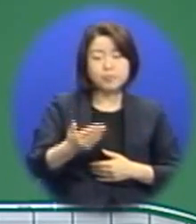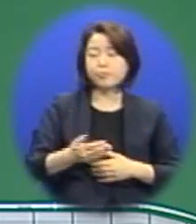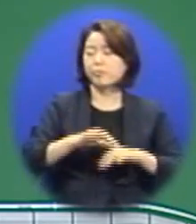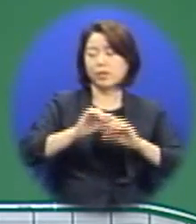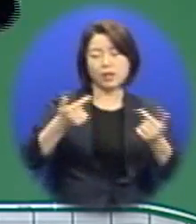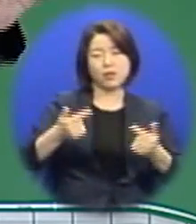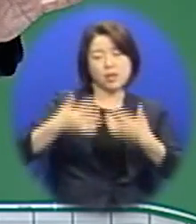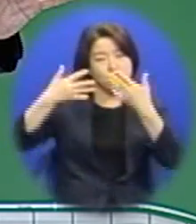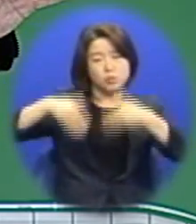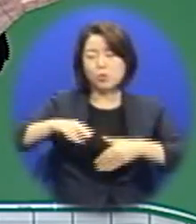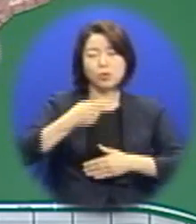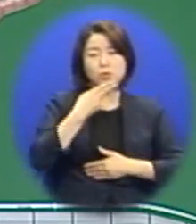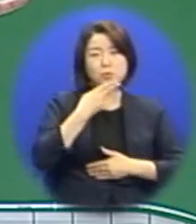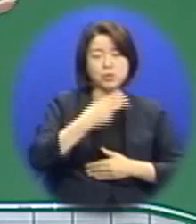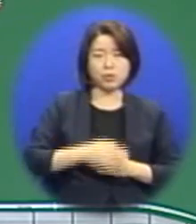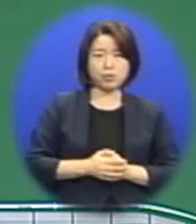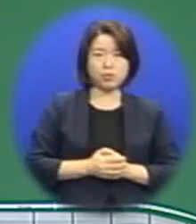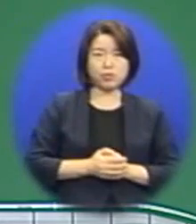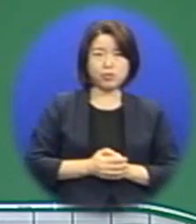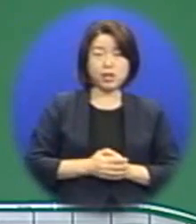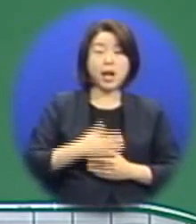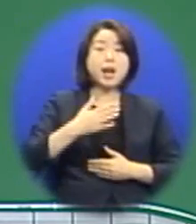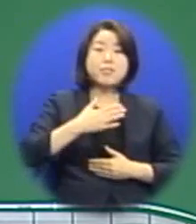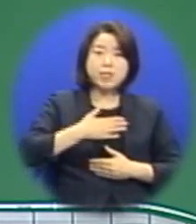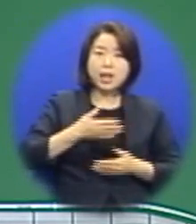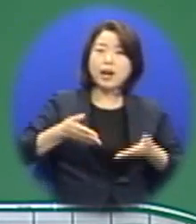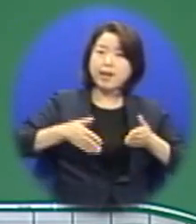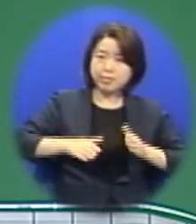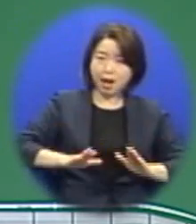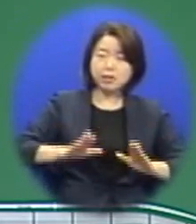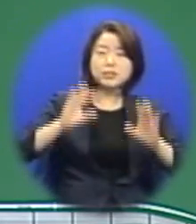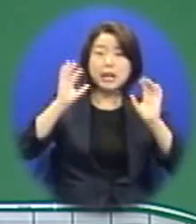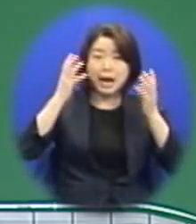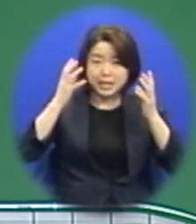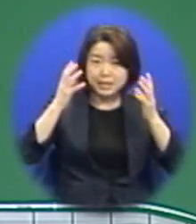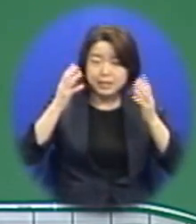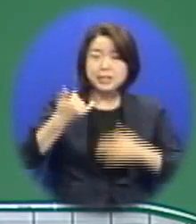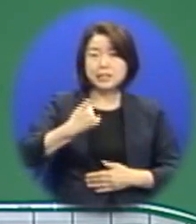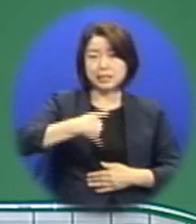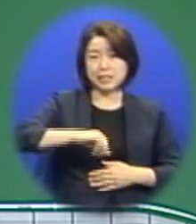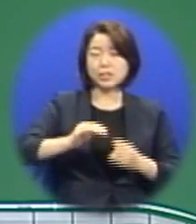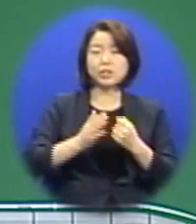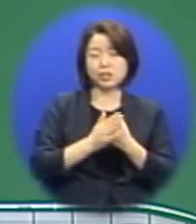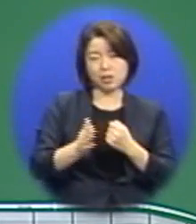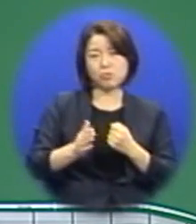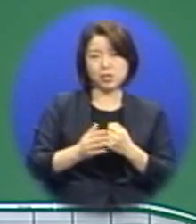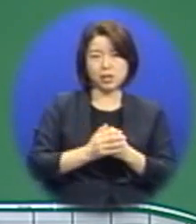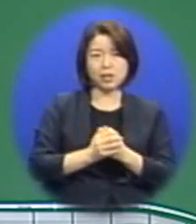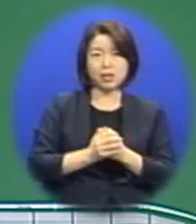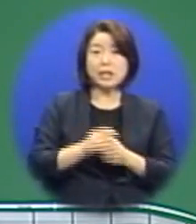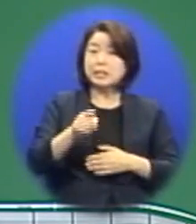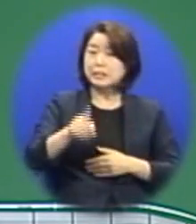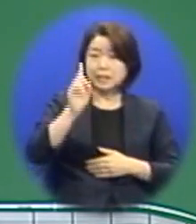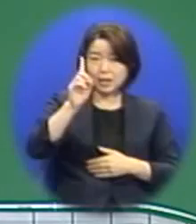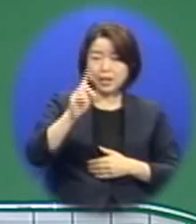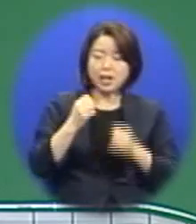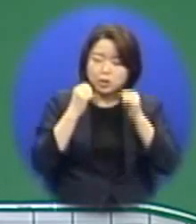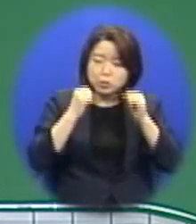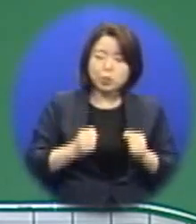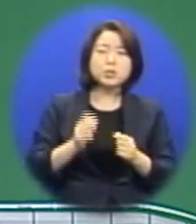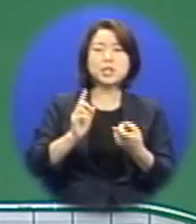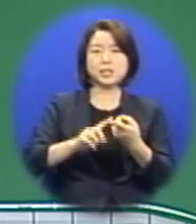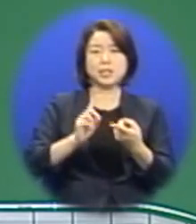조건이 없어요. 내가 낳은 아이라는 것 하나. 그냥 존재 자체가